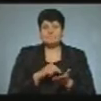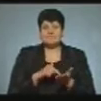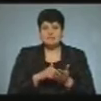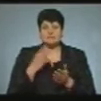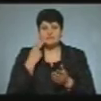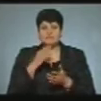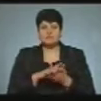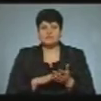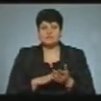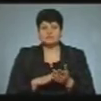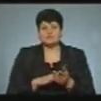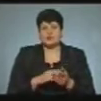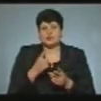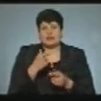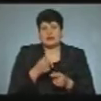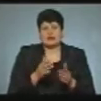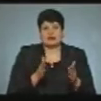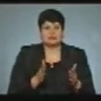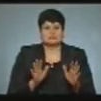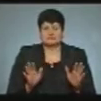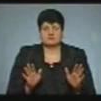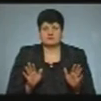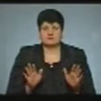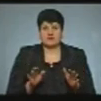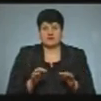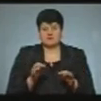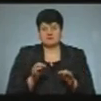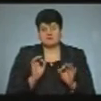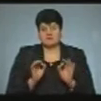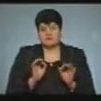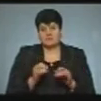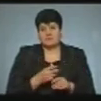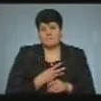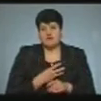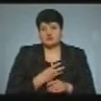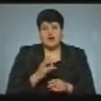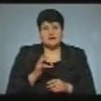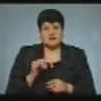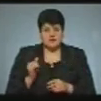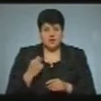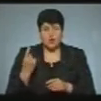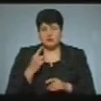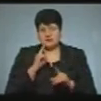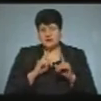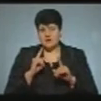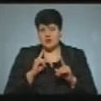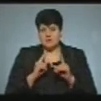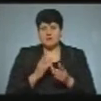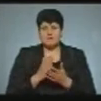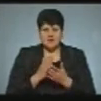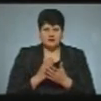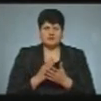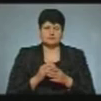продовжується максимум на рік. І цілком природно, що навіть при бажанні обласна рада, маючи